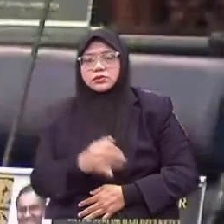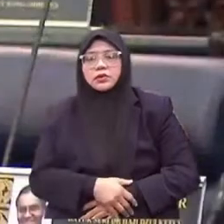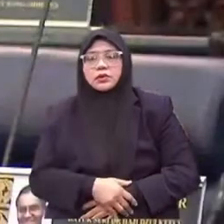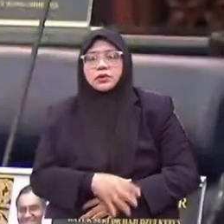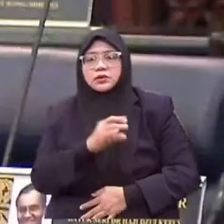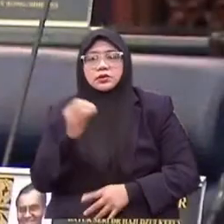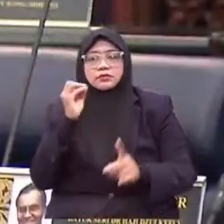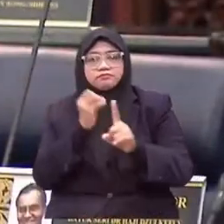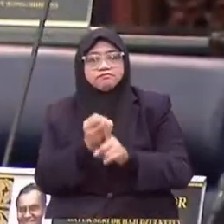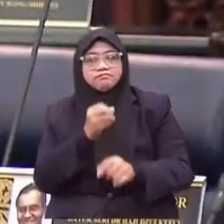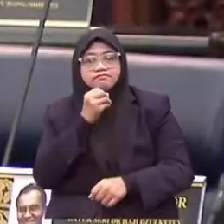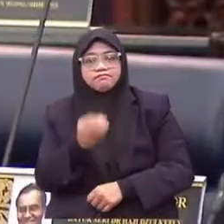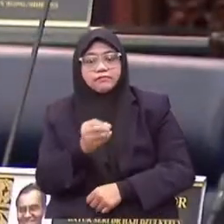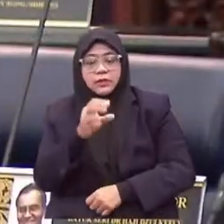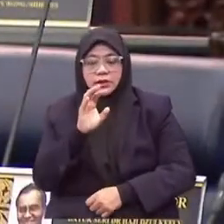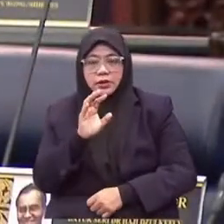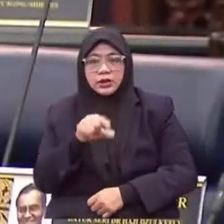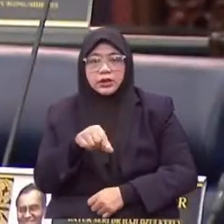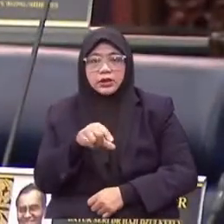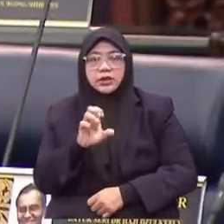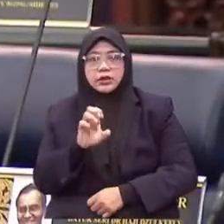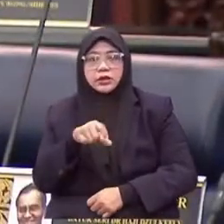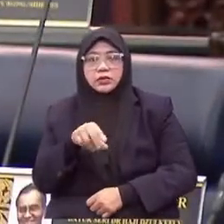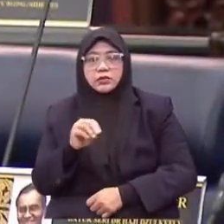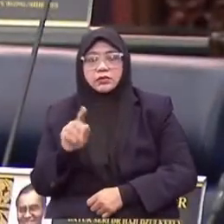Ringgit objektif asal iklan